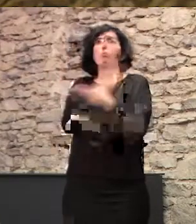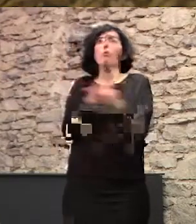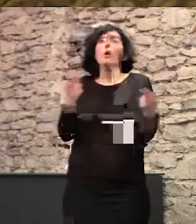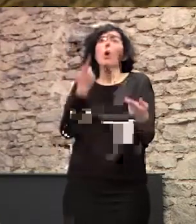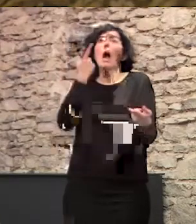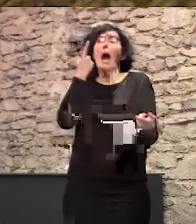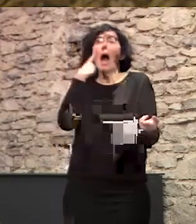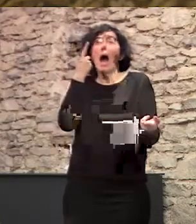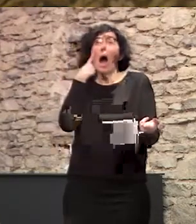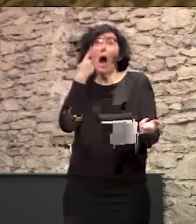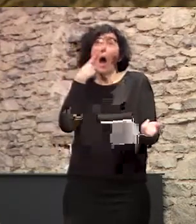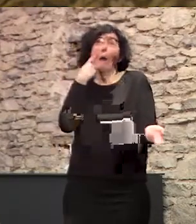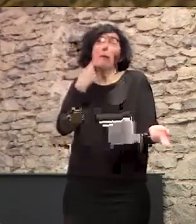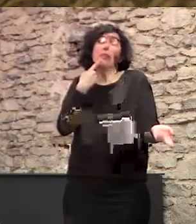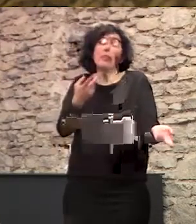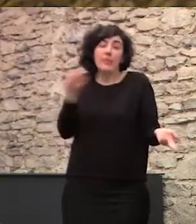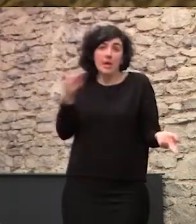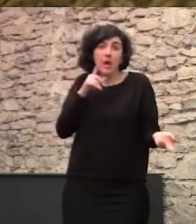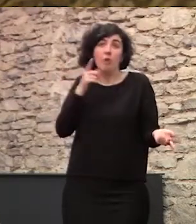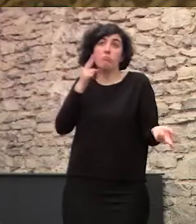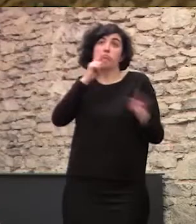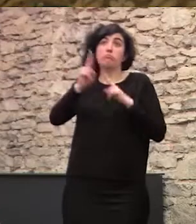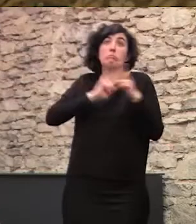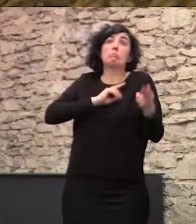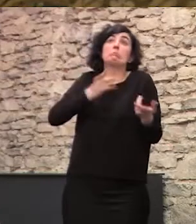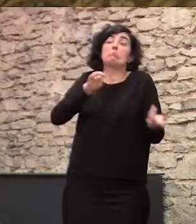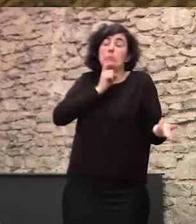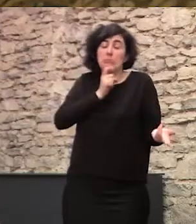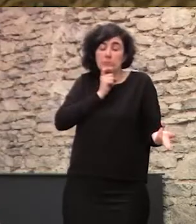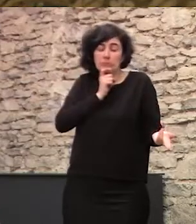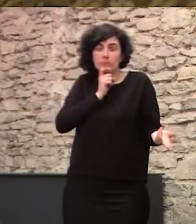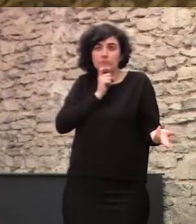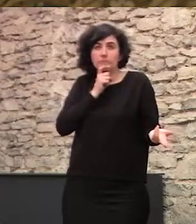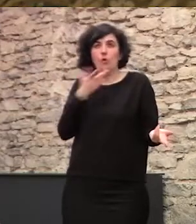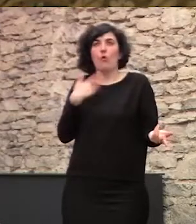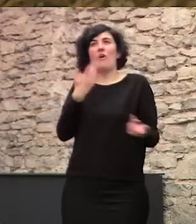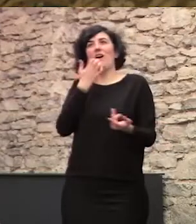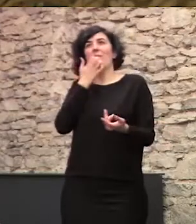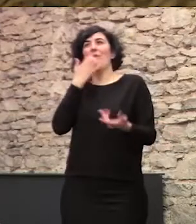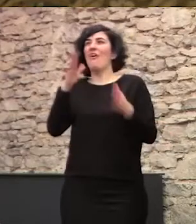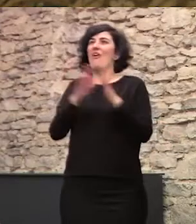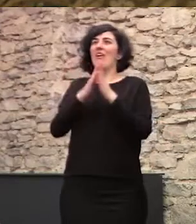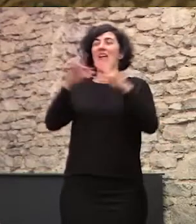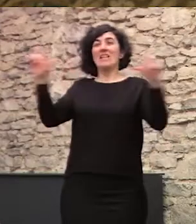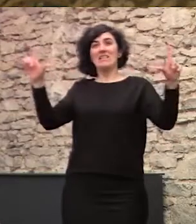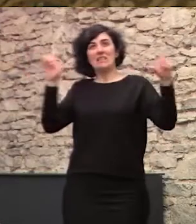baita ere egia esan da, pixkan medio aurrean agertzeak eta horrek ematen zidan